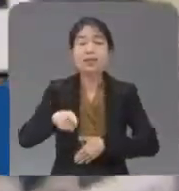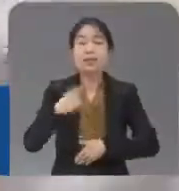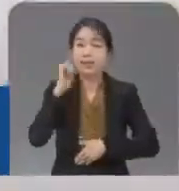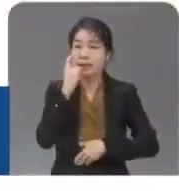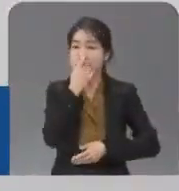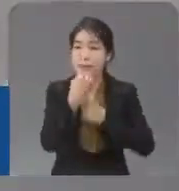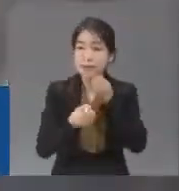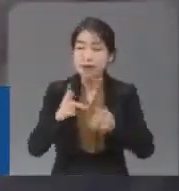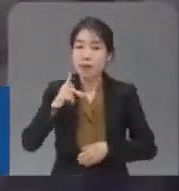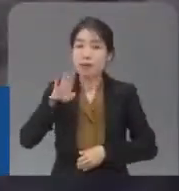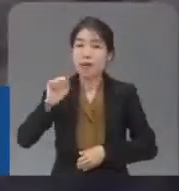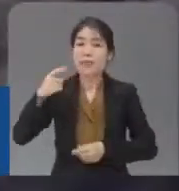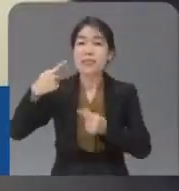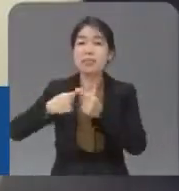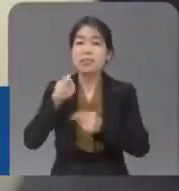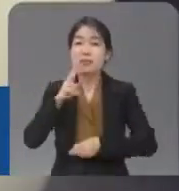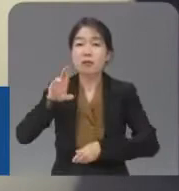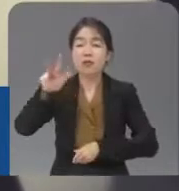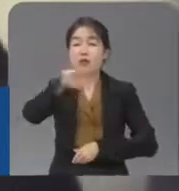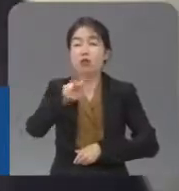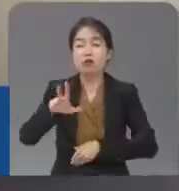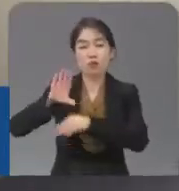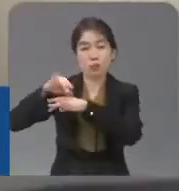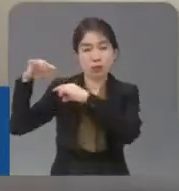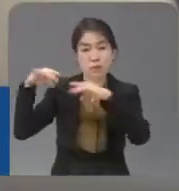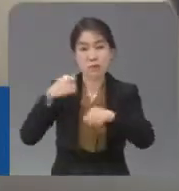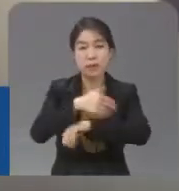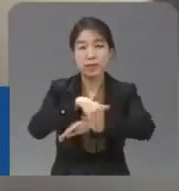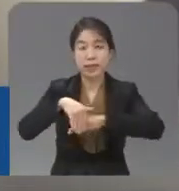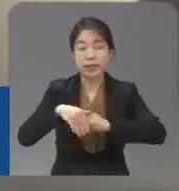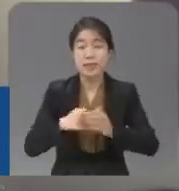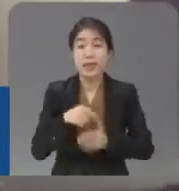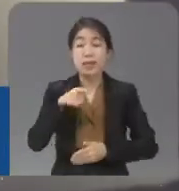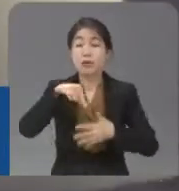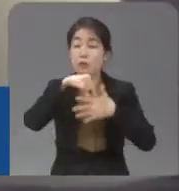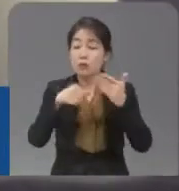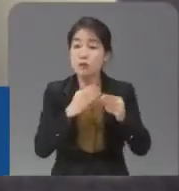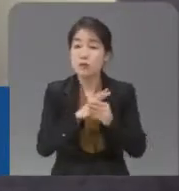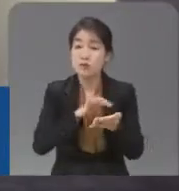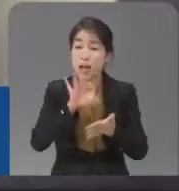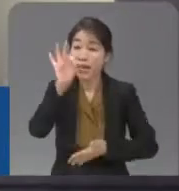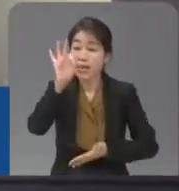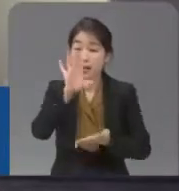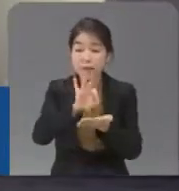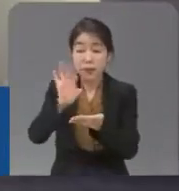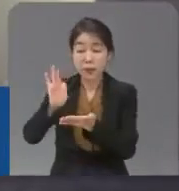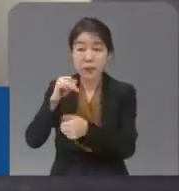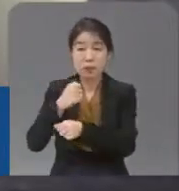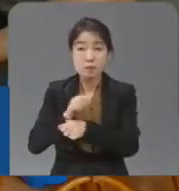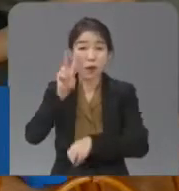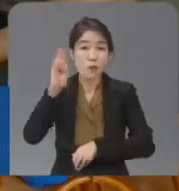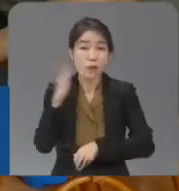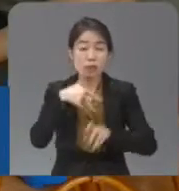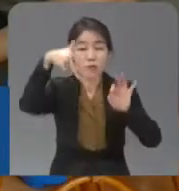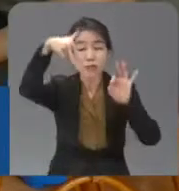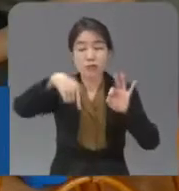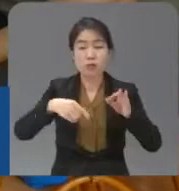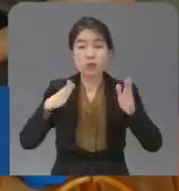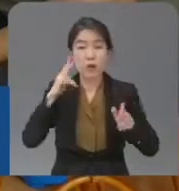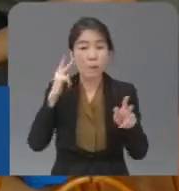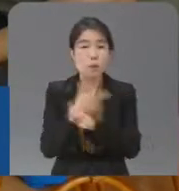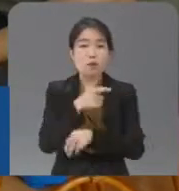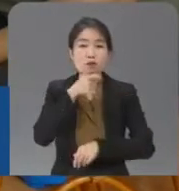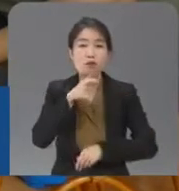kbs1 티비에서 전국 방송됩니다 kbs 는 해랑 프로그램 가운데 10편을 선정해 서 모레부터 10주 동안 매주